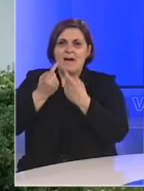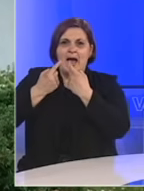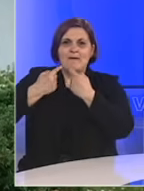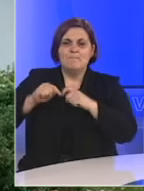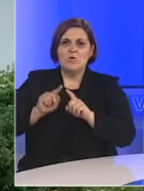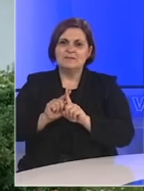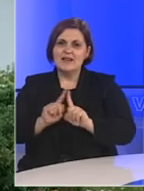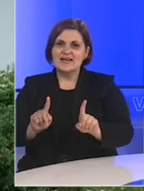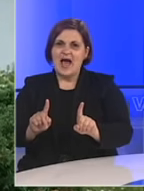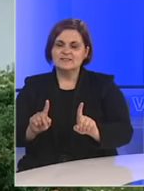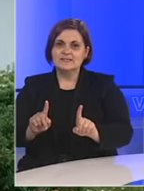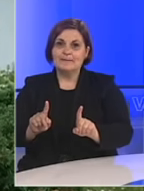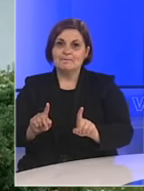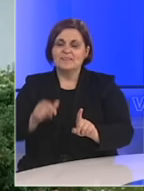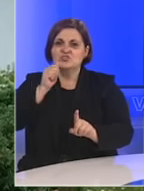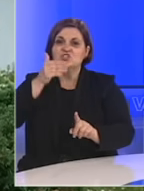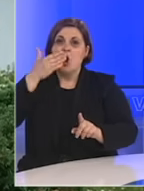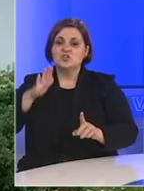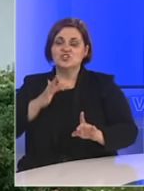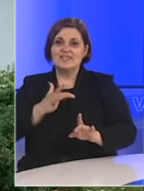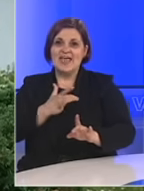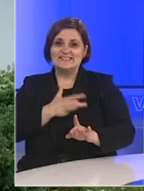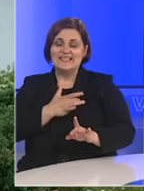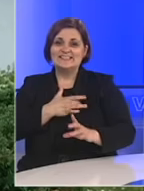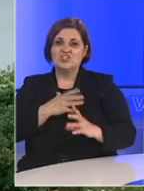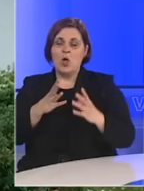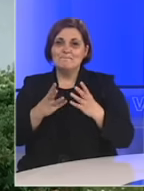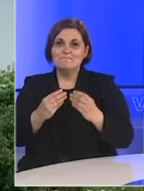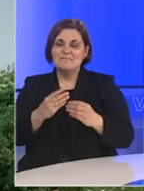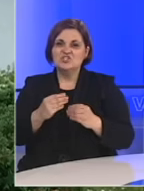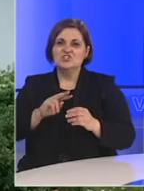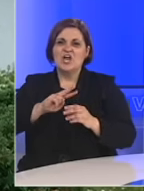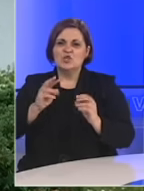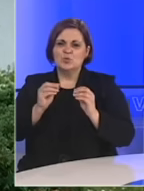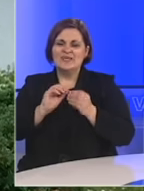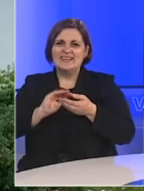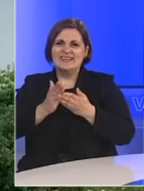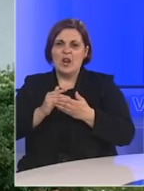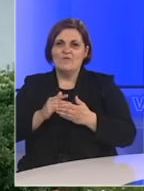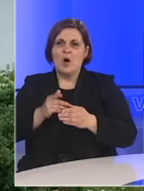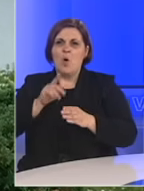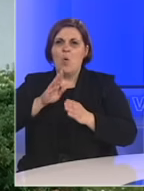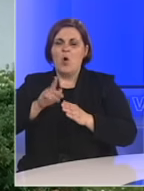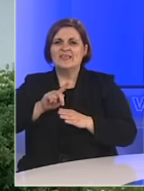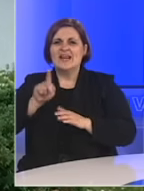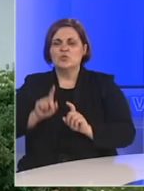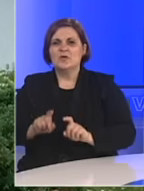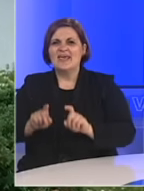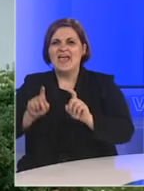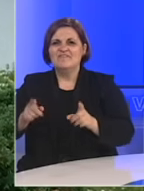posebne razlike što se tiče oštećenja srca i srčanog mišića i drugih struktura u odnosu na druge